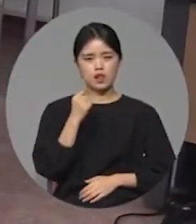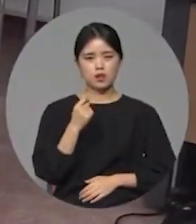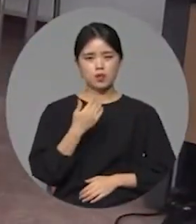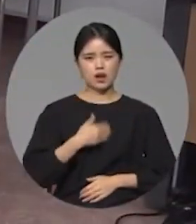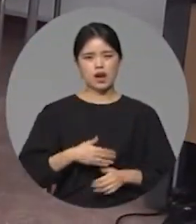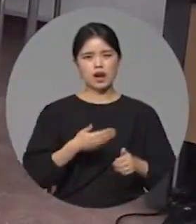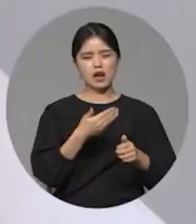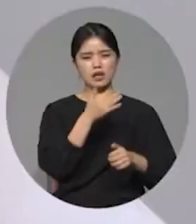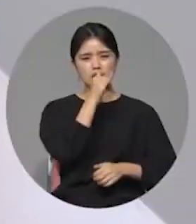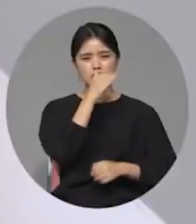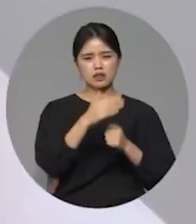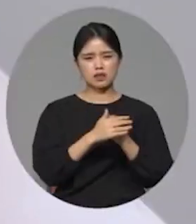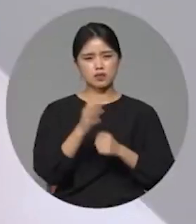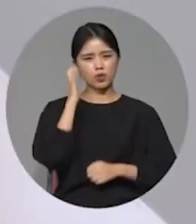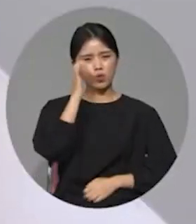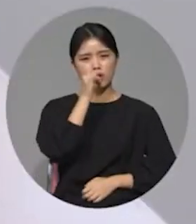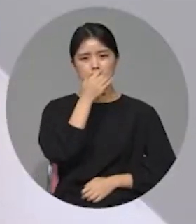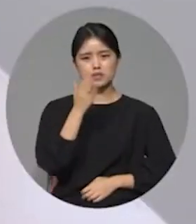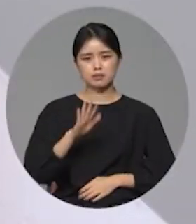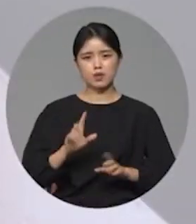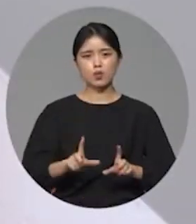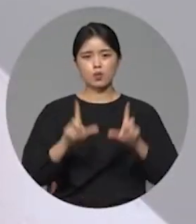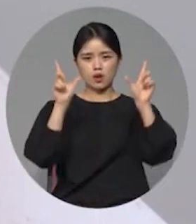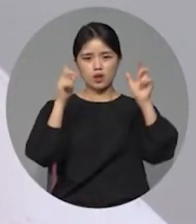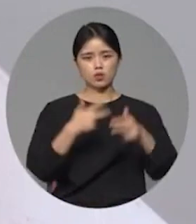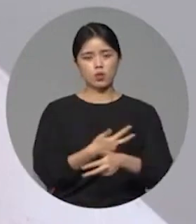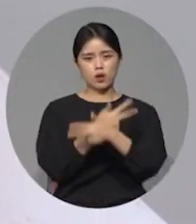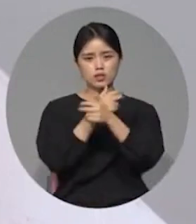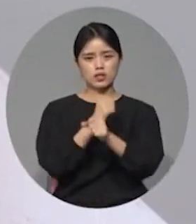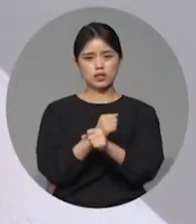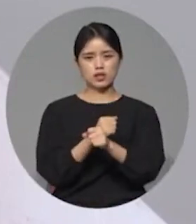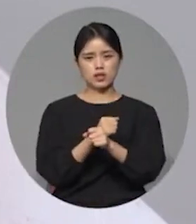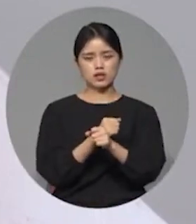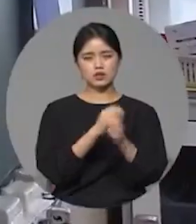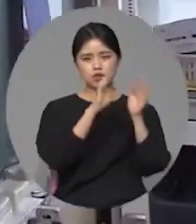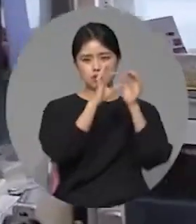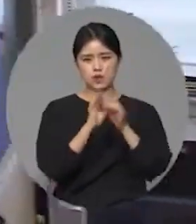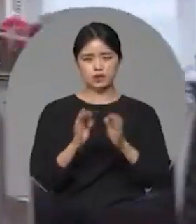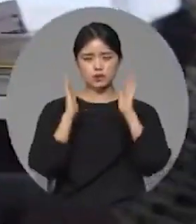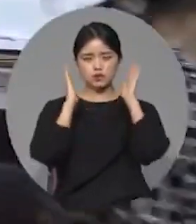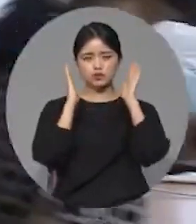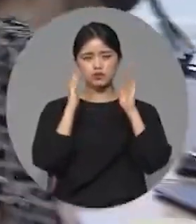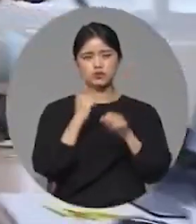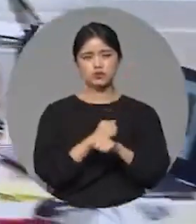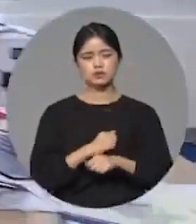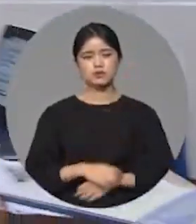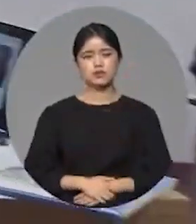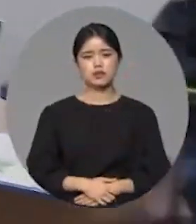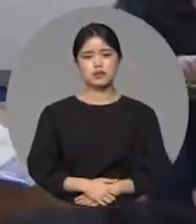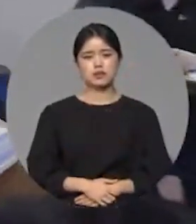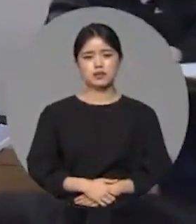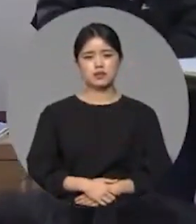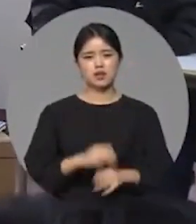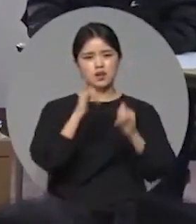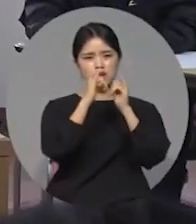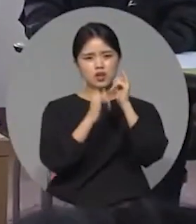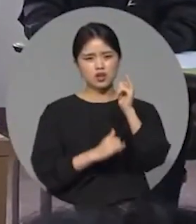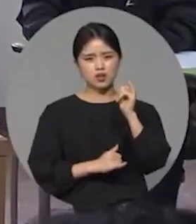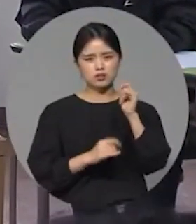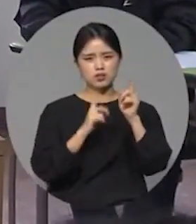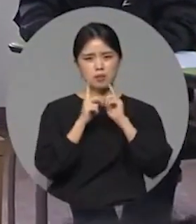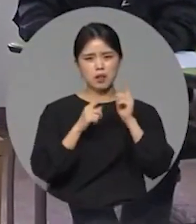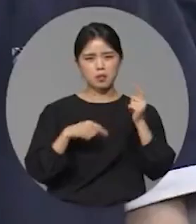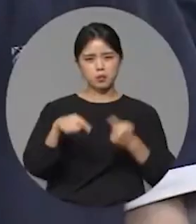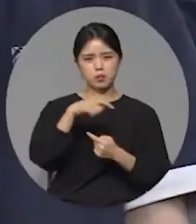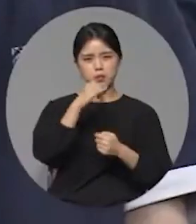곤욕을 치렀지만 올해도 화상회의 시스템을 통해 어김없이 강의를 했습니다. 역사 왜곡으로 일관하는